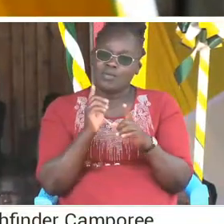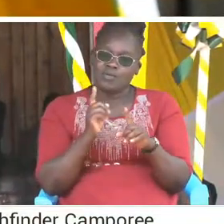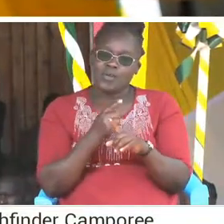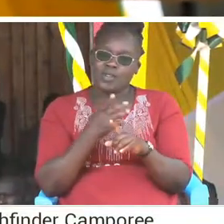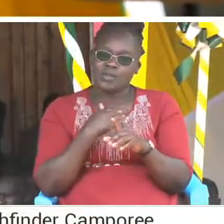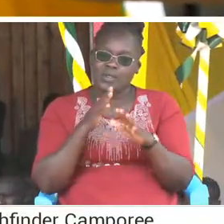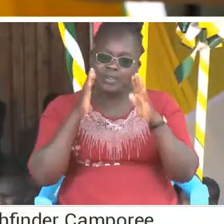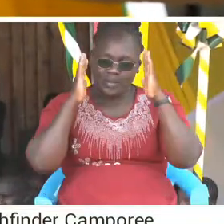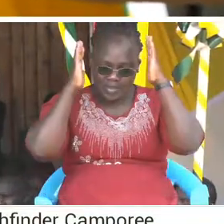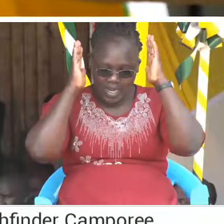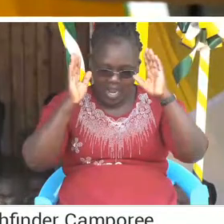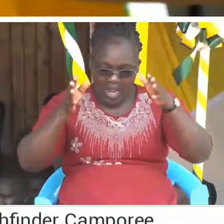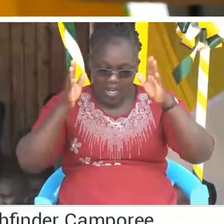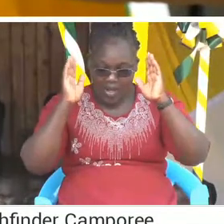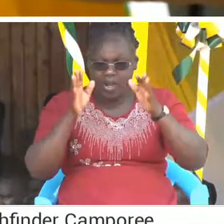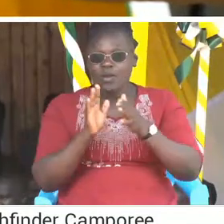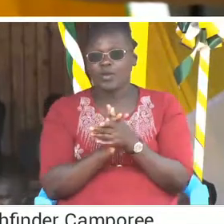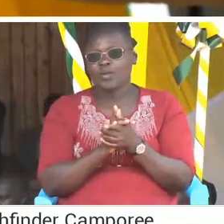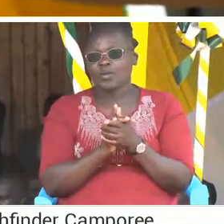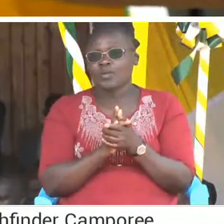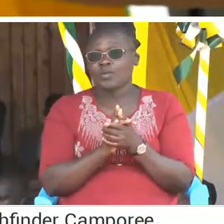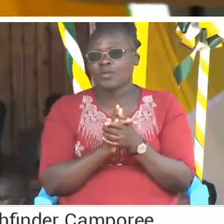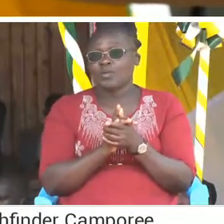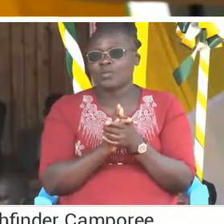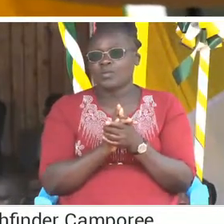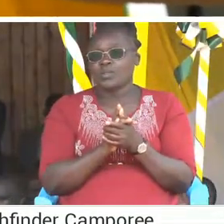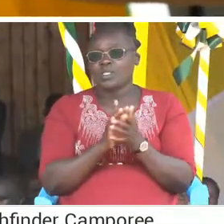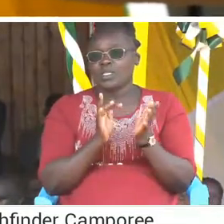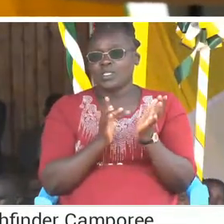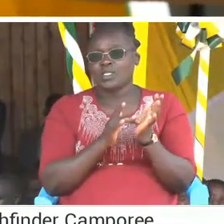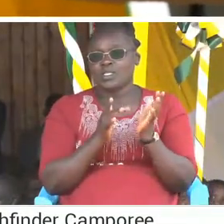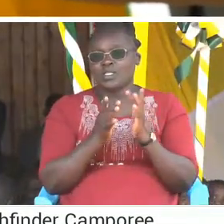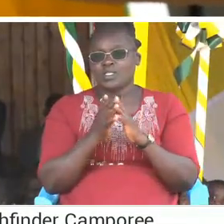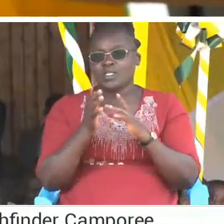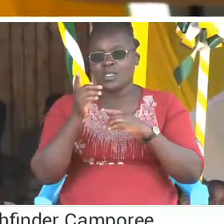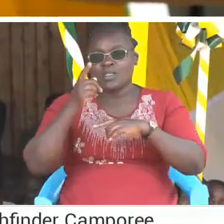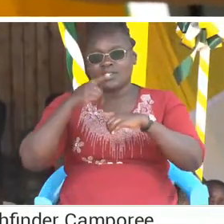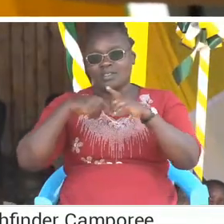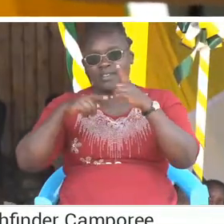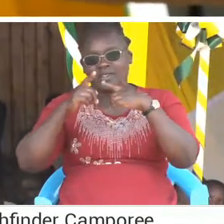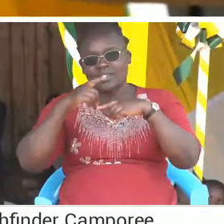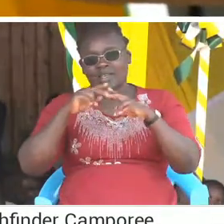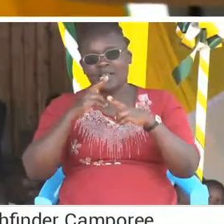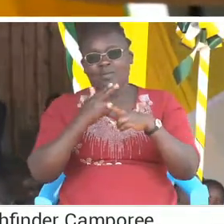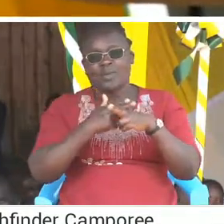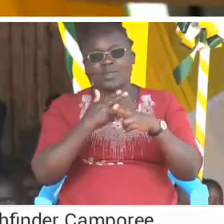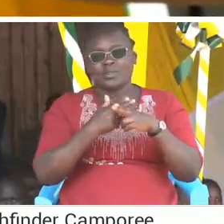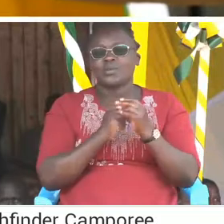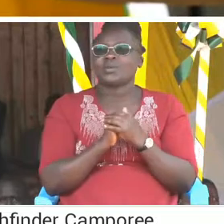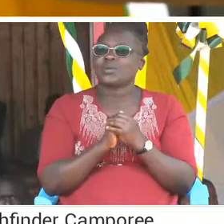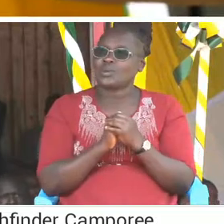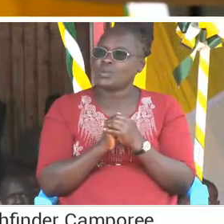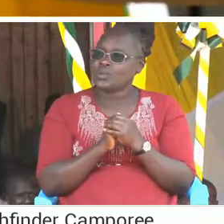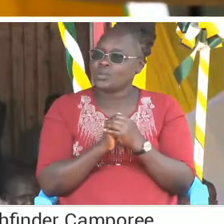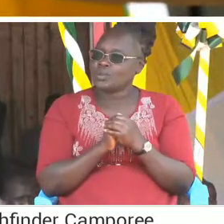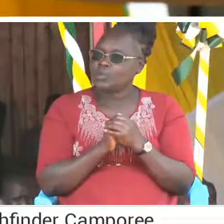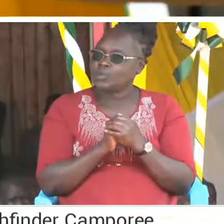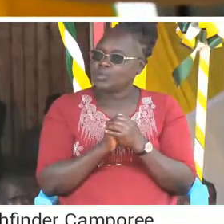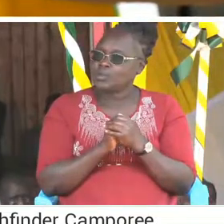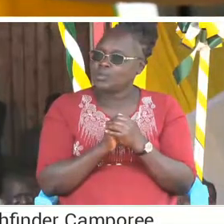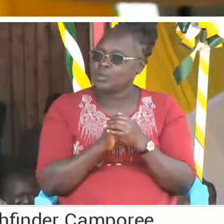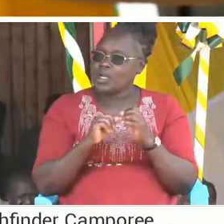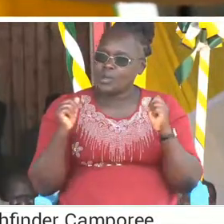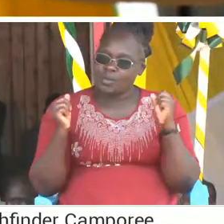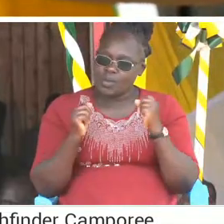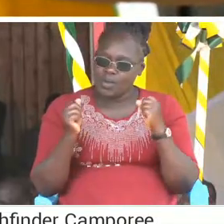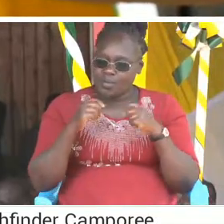tena niseme Yesu yuaja. Nimefurahi sana kwa sababu tumeshirikiana kwa